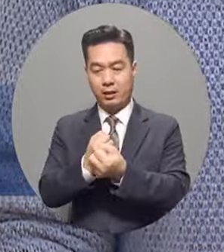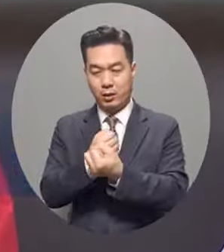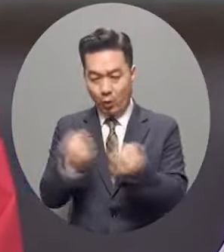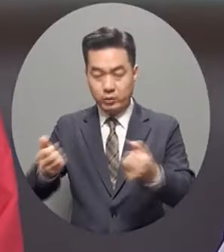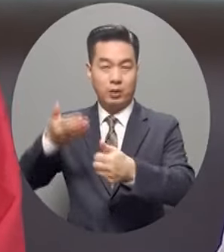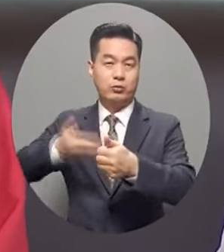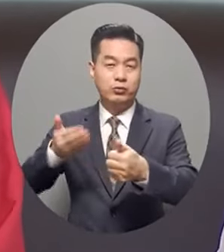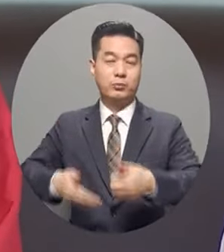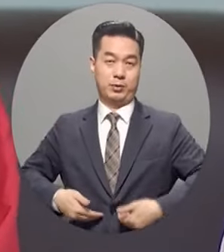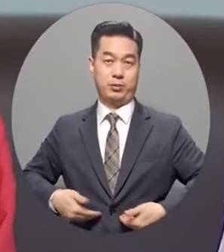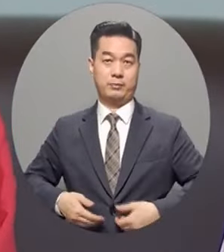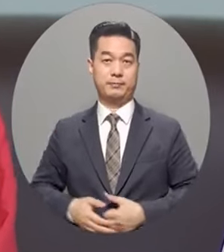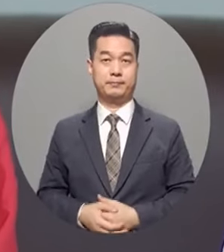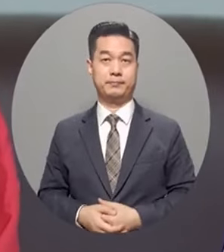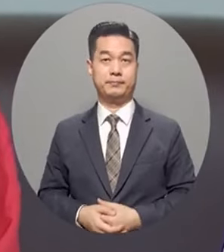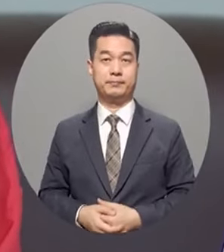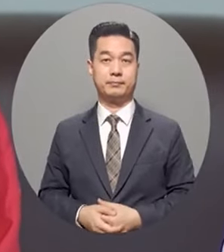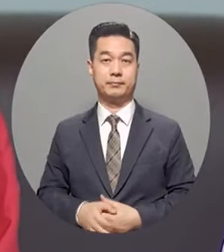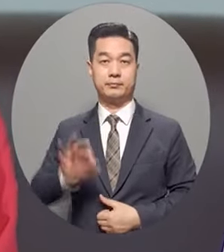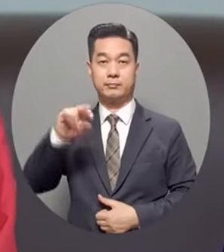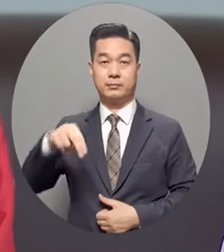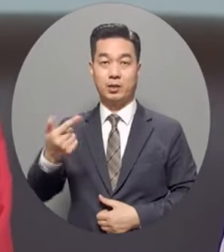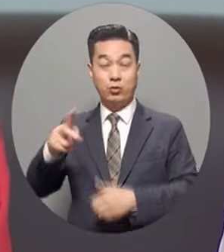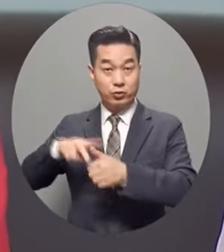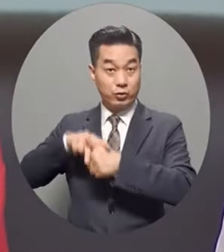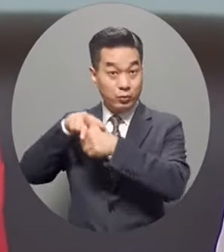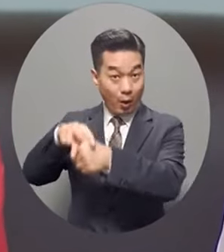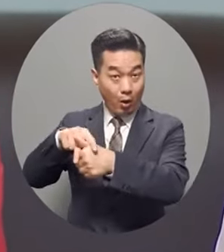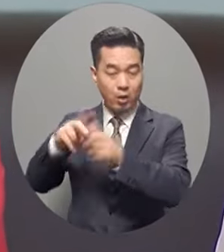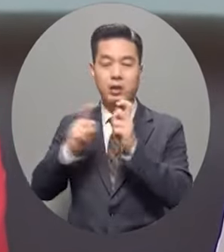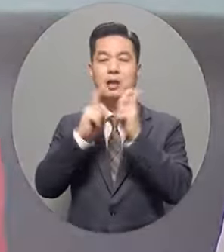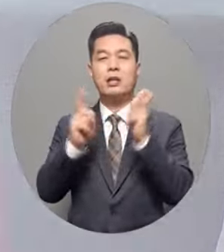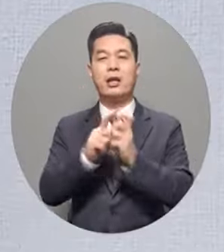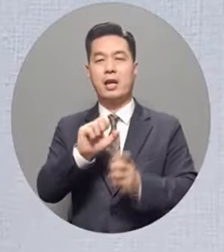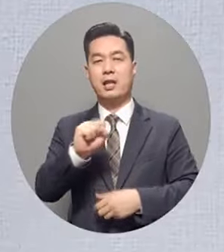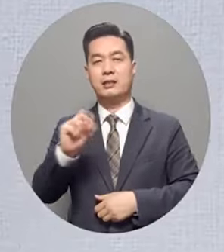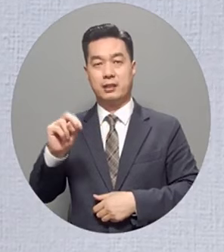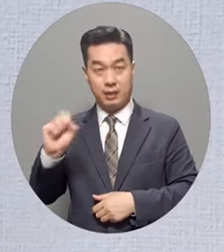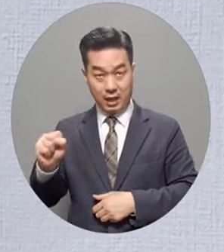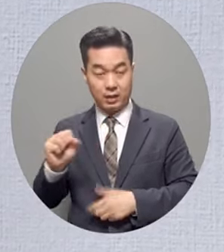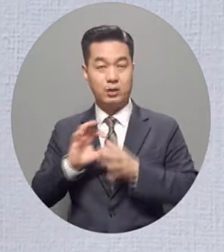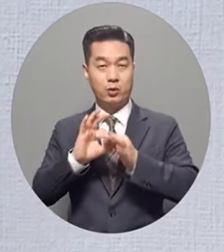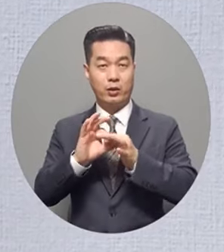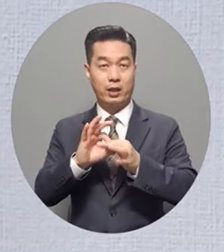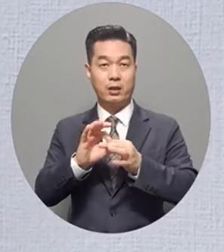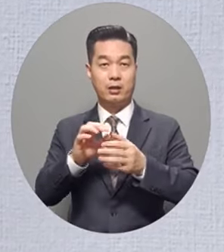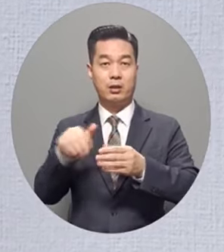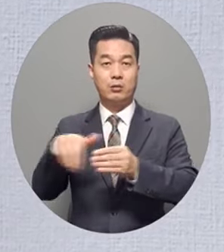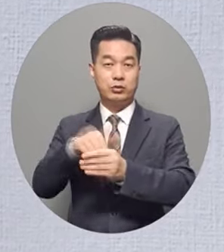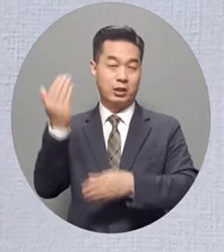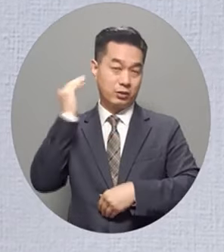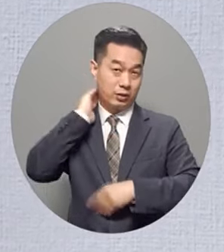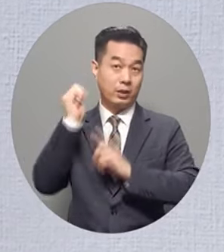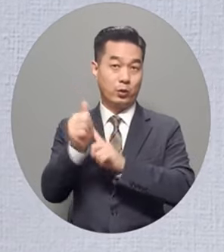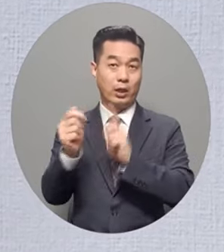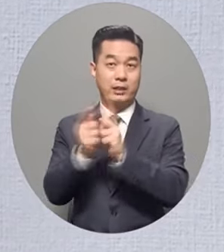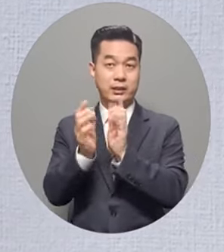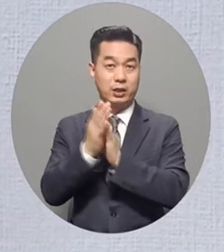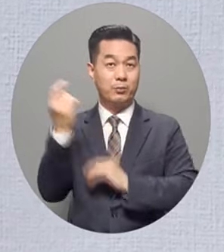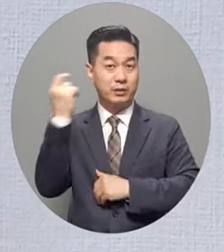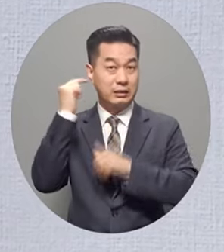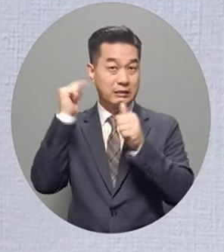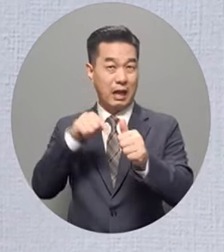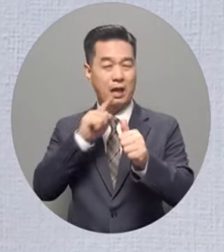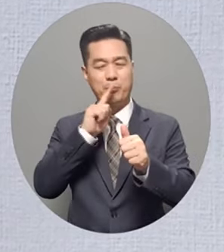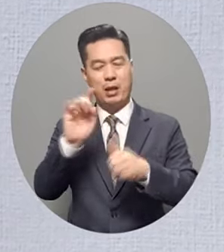합니다. 이에 대해 윤영석 후보 측은 개인 SNS를 통해 문재인 전 대통령께서 직접 들으라고